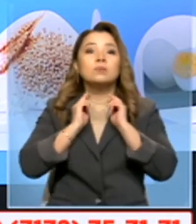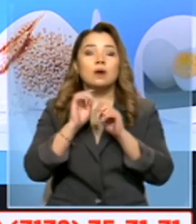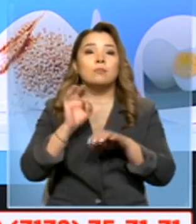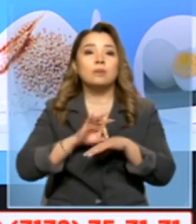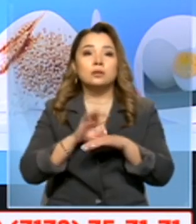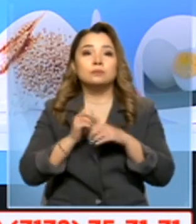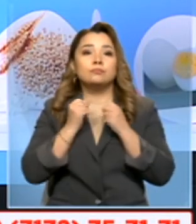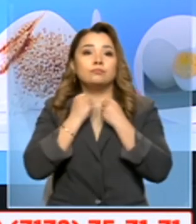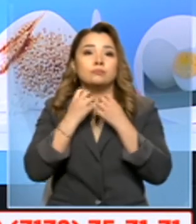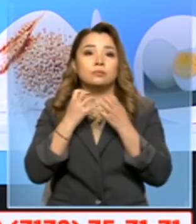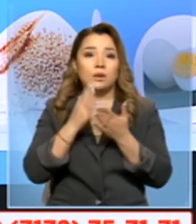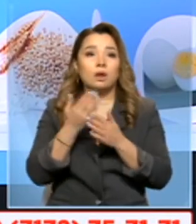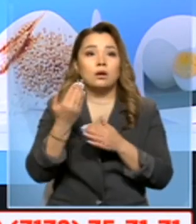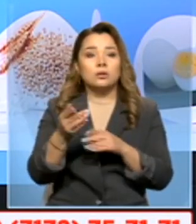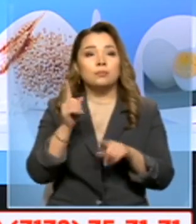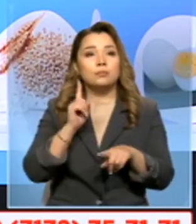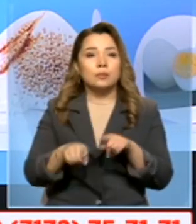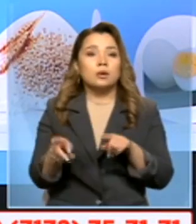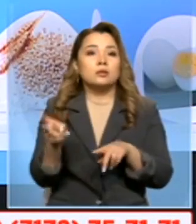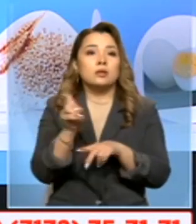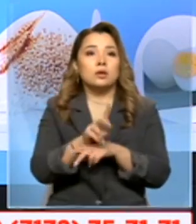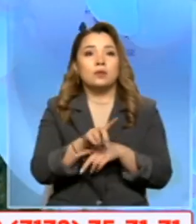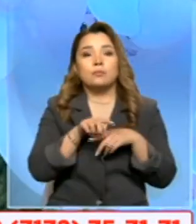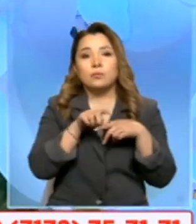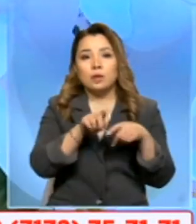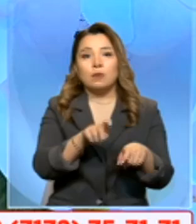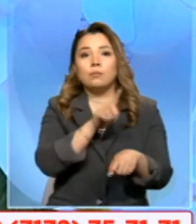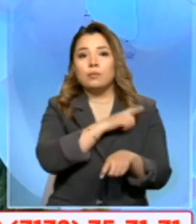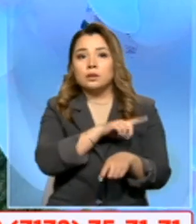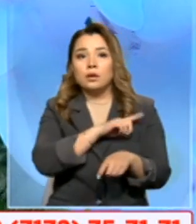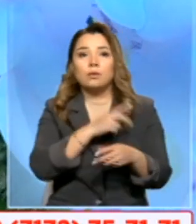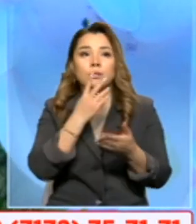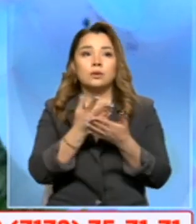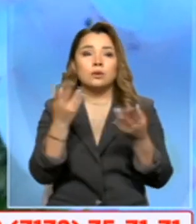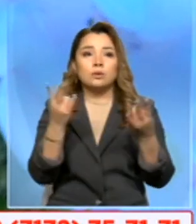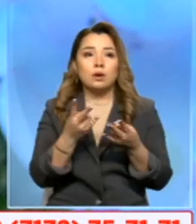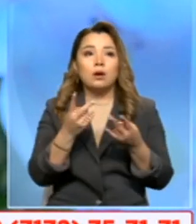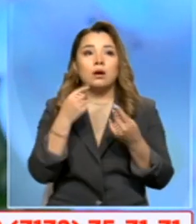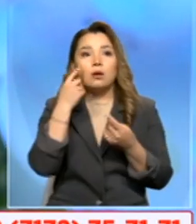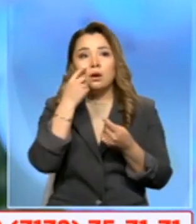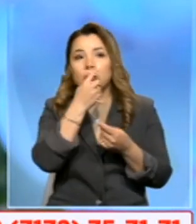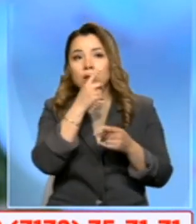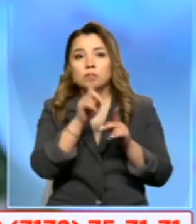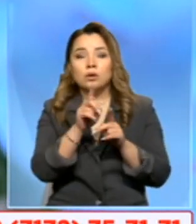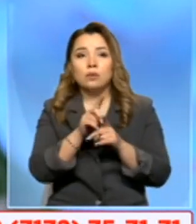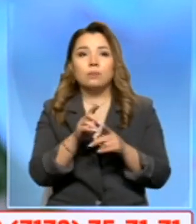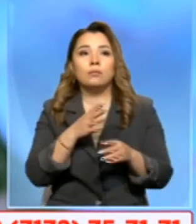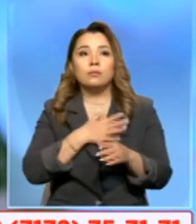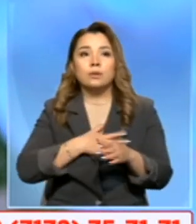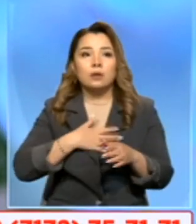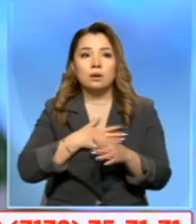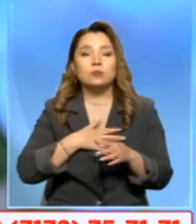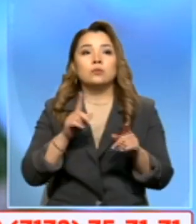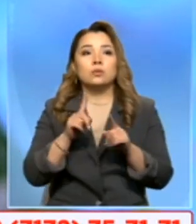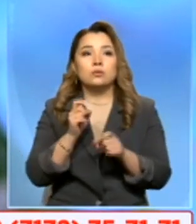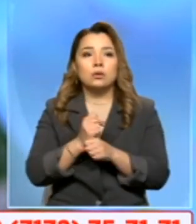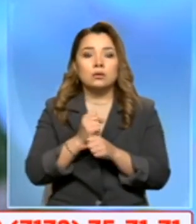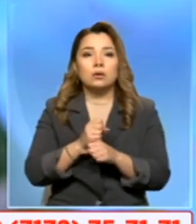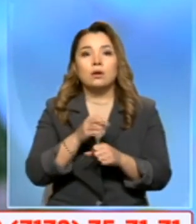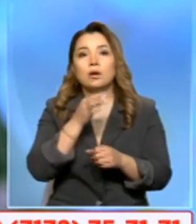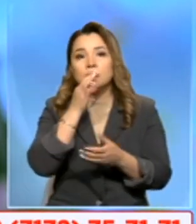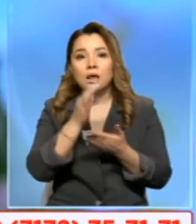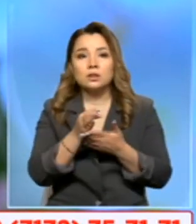белгілері. Осы кезде сіз дабыл қағу керексіз. Жүгіреміз дәрігерге. Иә, мына көзіңіз ағып шығып, қапқара болып не істемей,